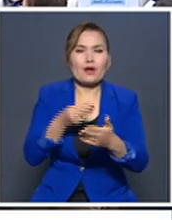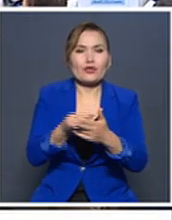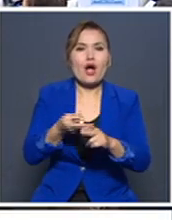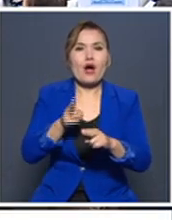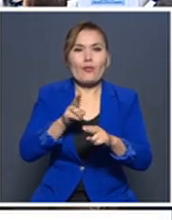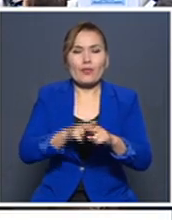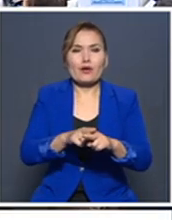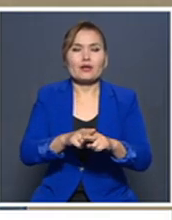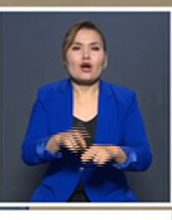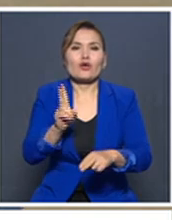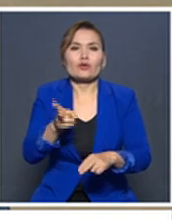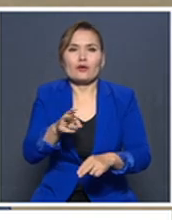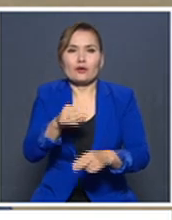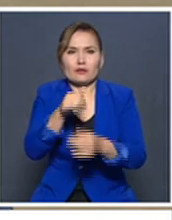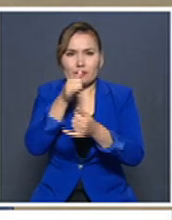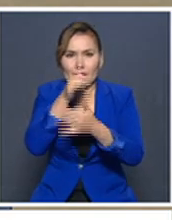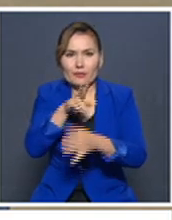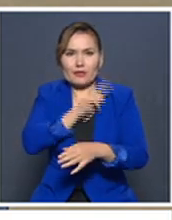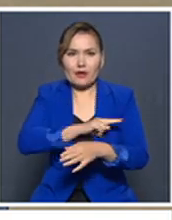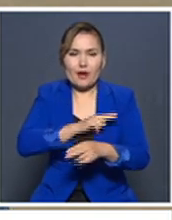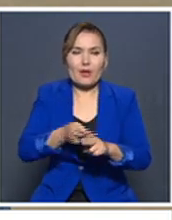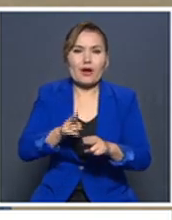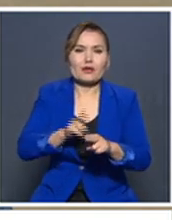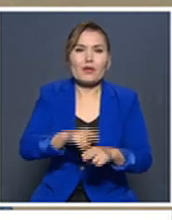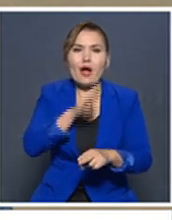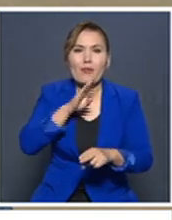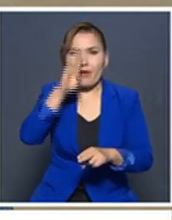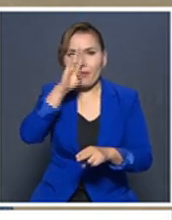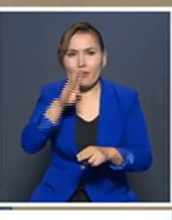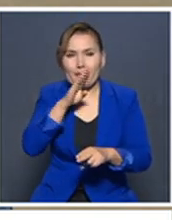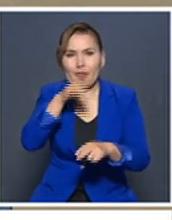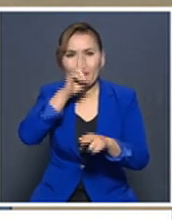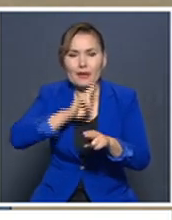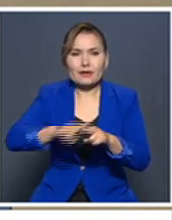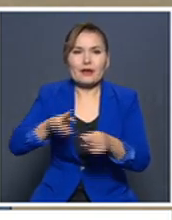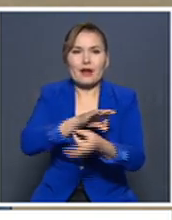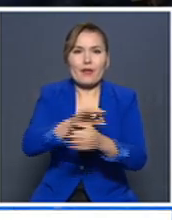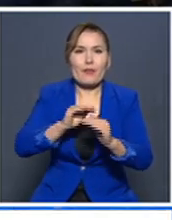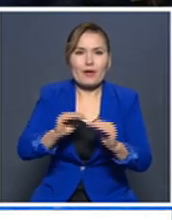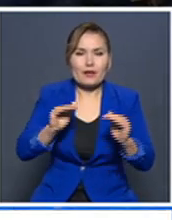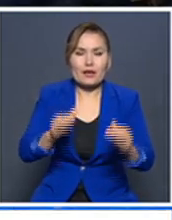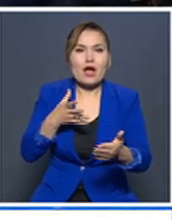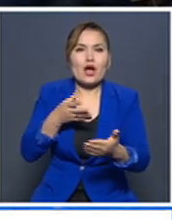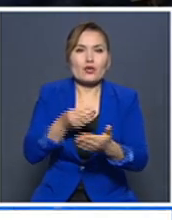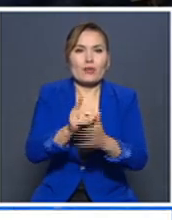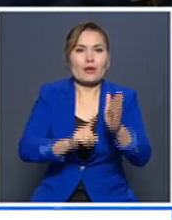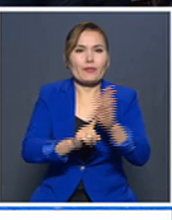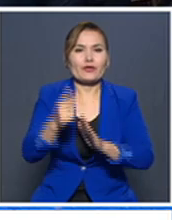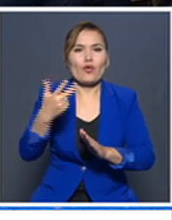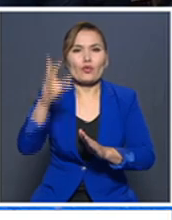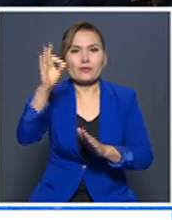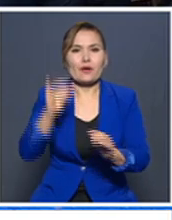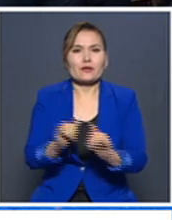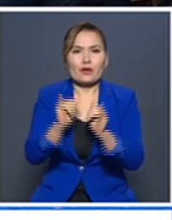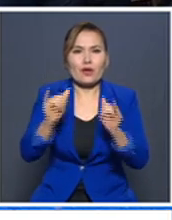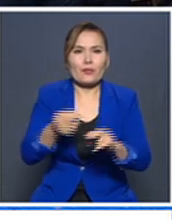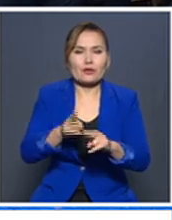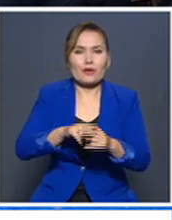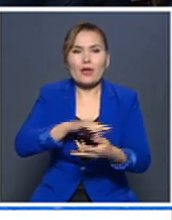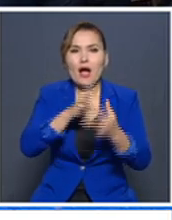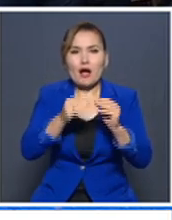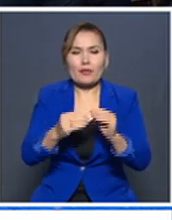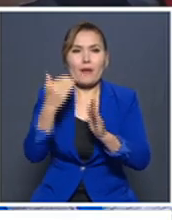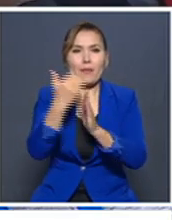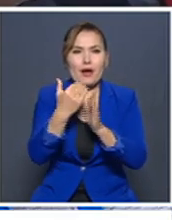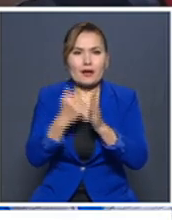бұл түрі еңбекке қабілеттілігінен, асыраушысынан және жұмысынан айырылған азаматтарға тиесілі. Төлемдерді тағайындау кезіндегі параметрлер